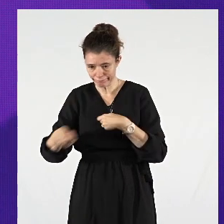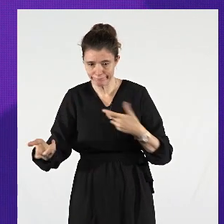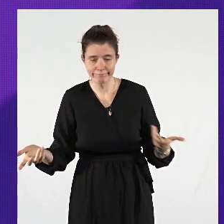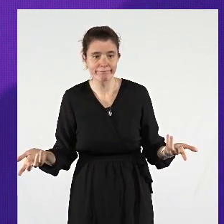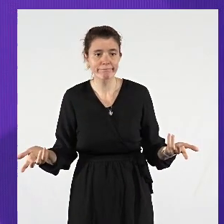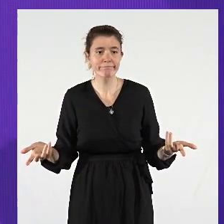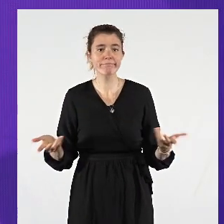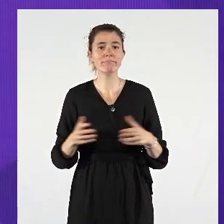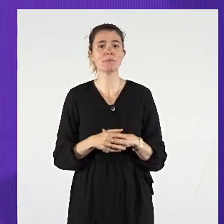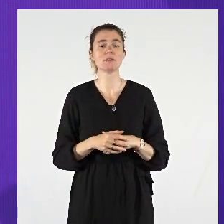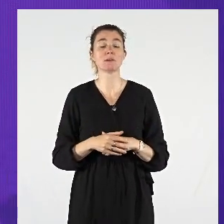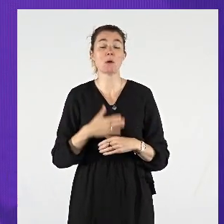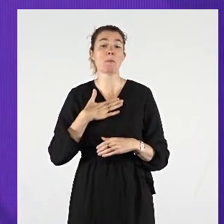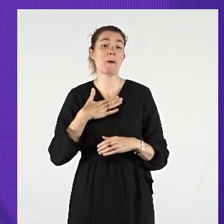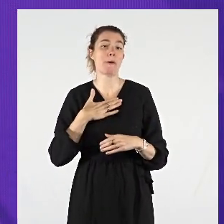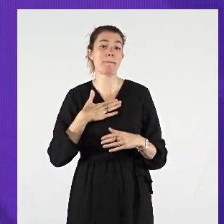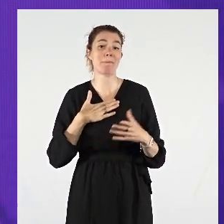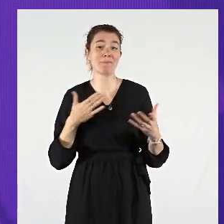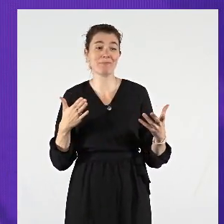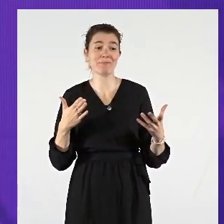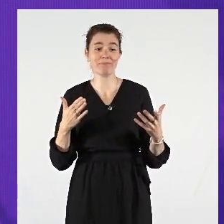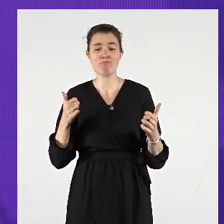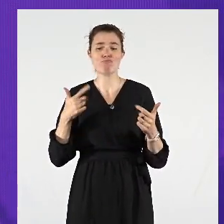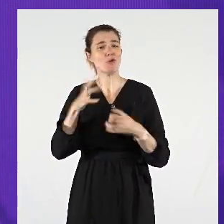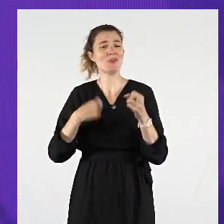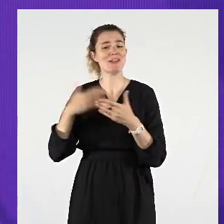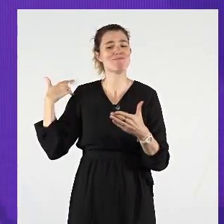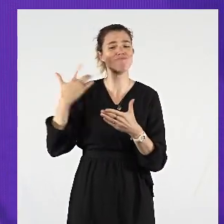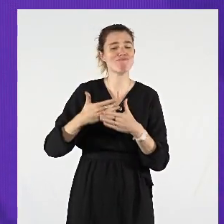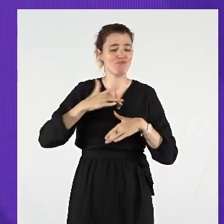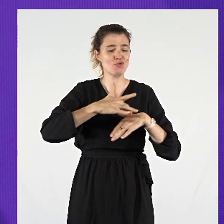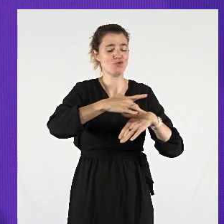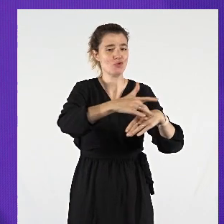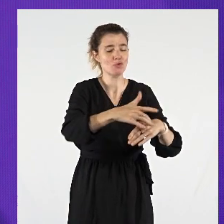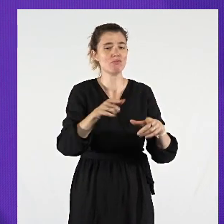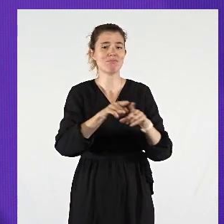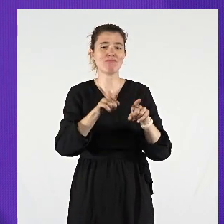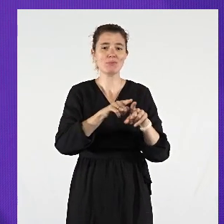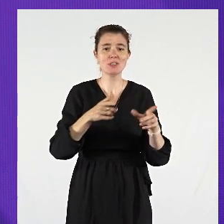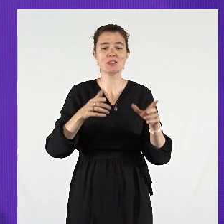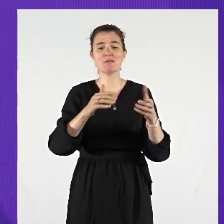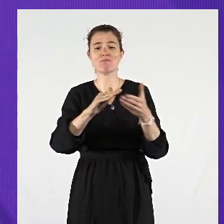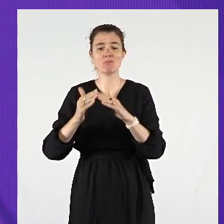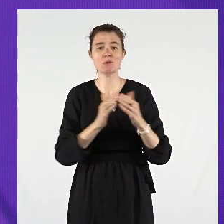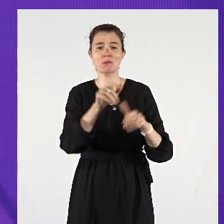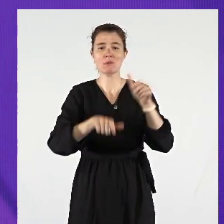Alors pour ma part, après quelques années sur le terrain et puis beaucoup d'échanges avec la communauté des